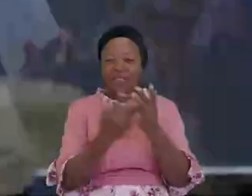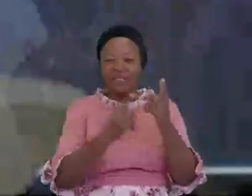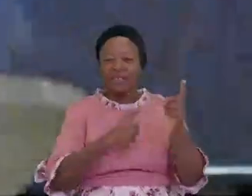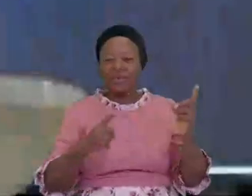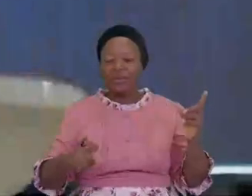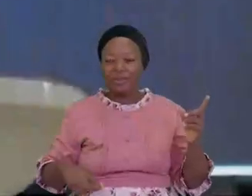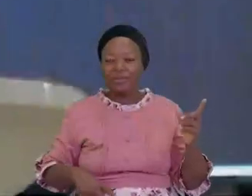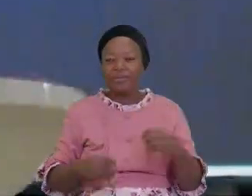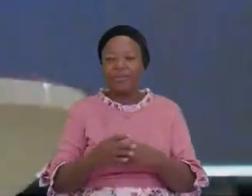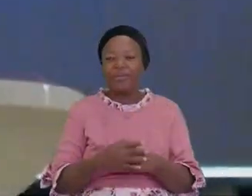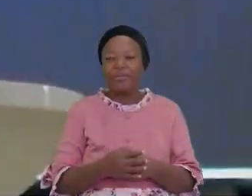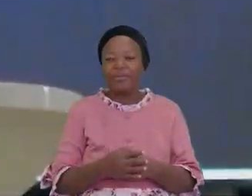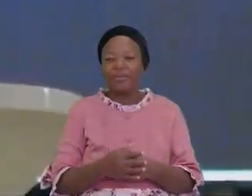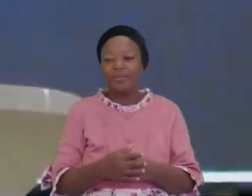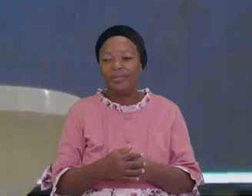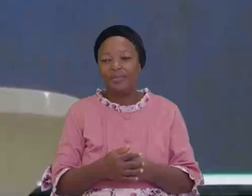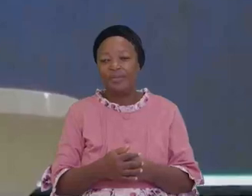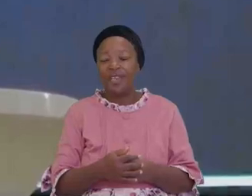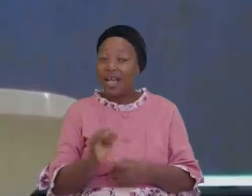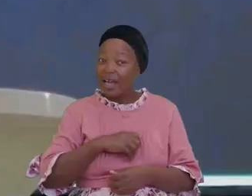Gloire à Dieu.